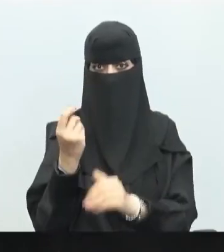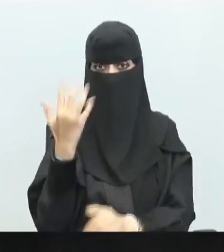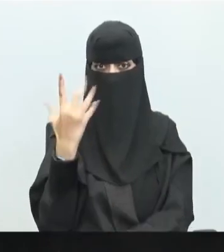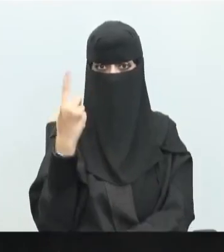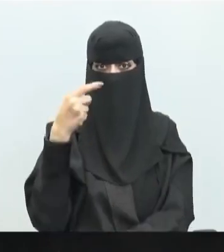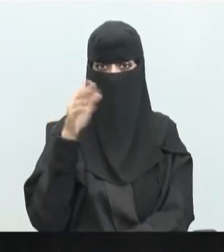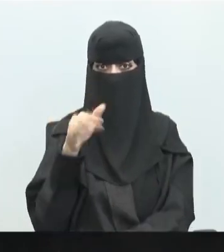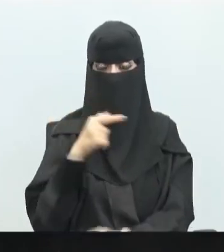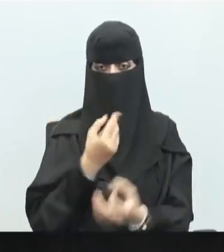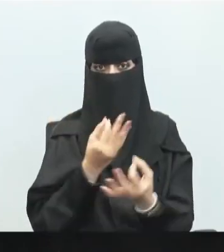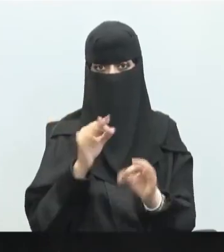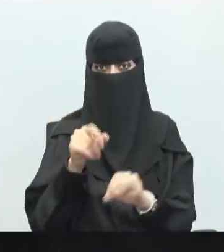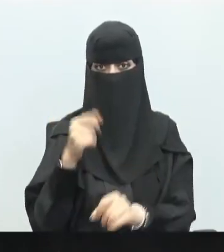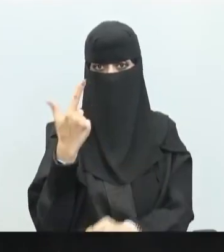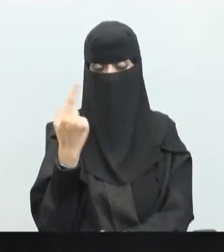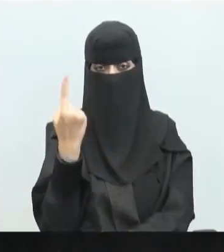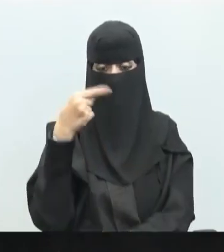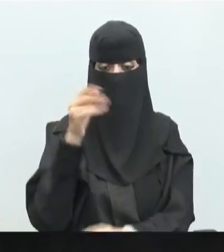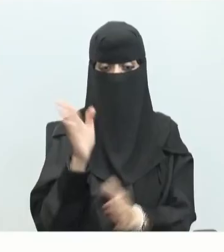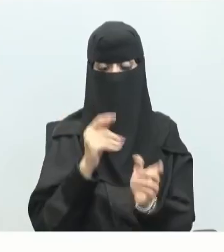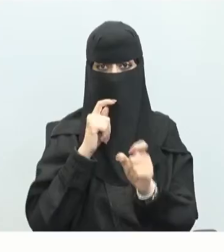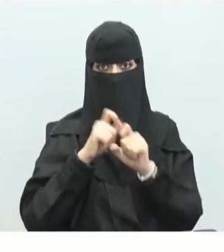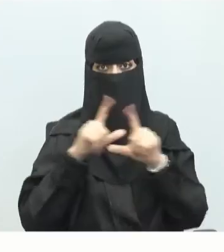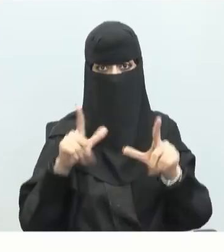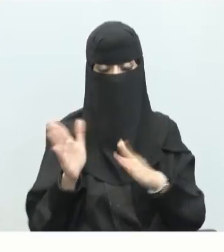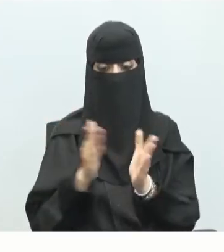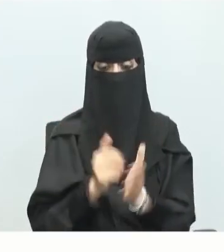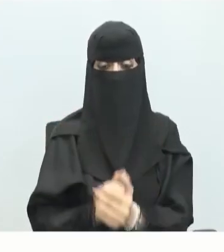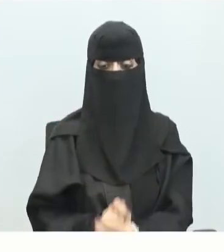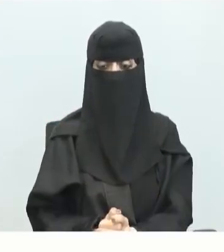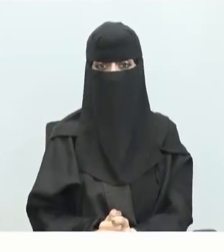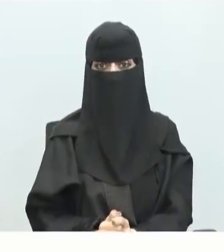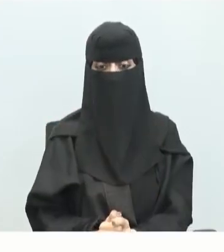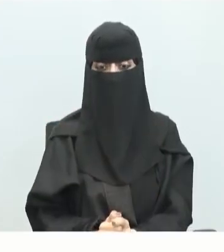واصبح الناتج 17 واضح يا ابطال